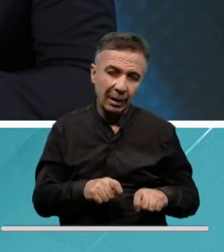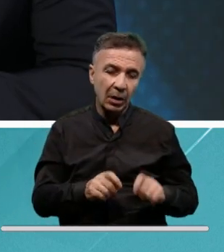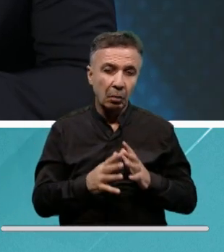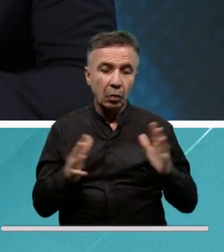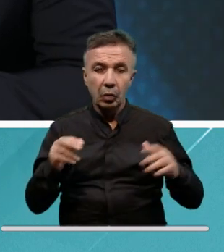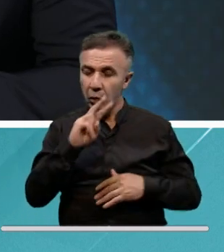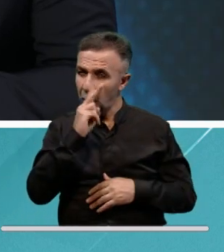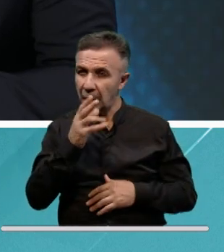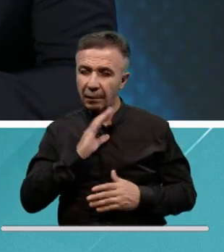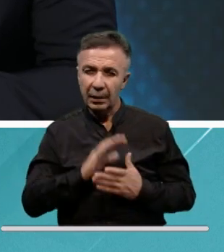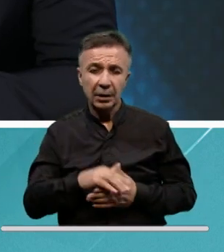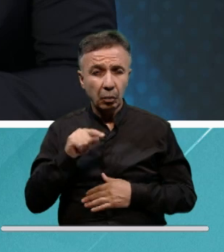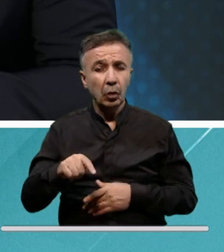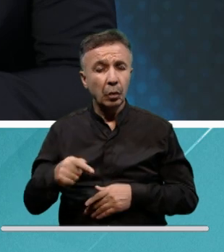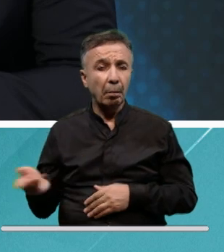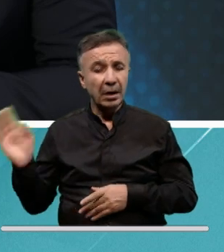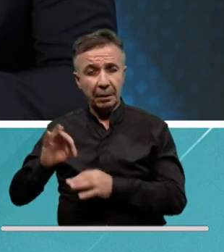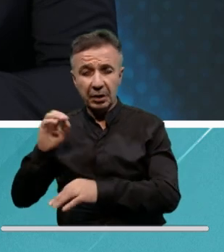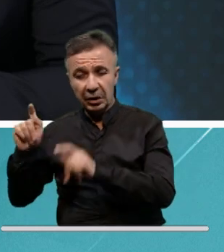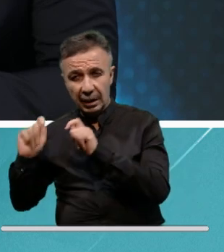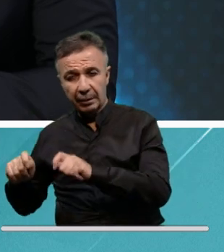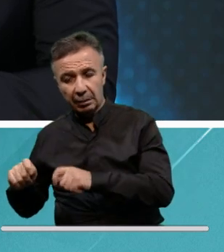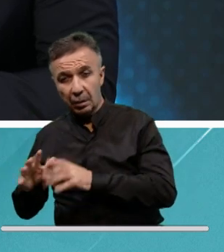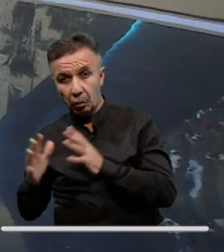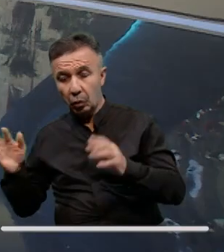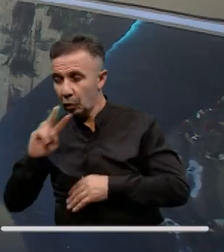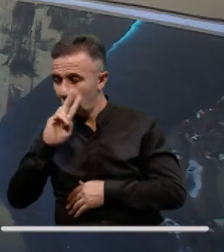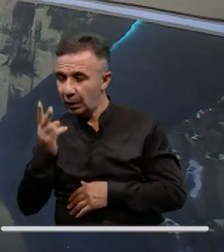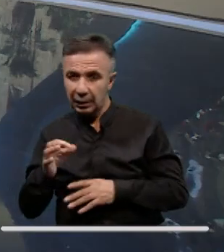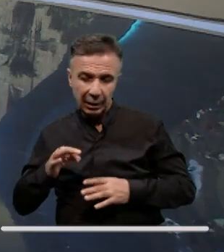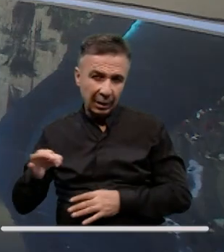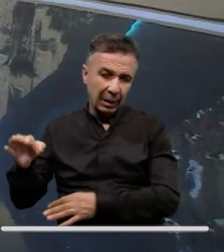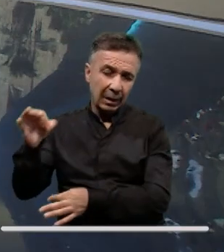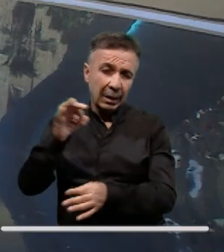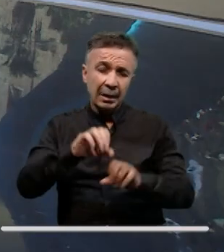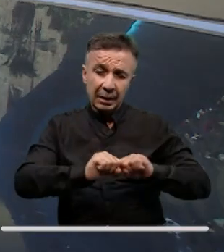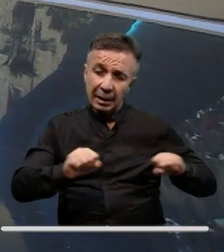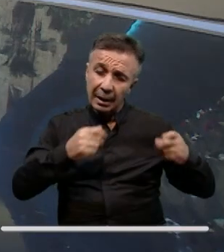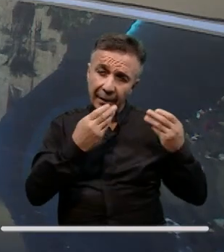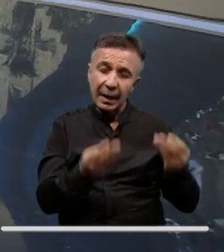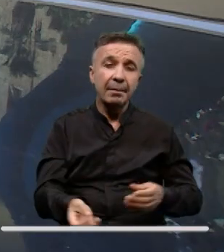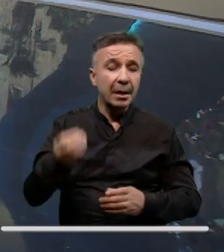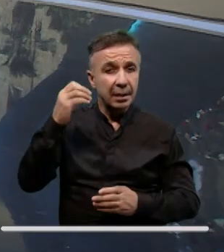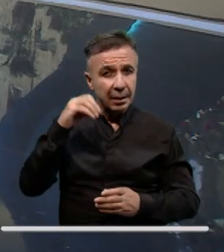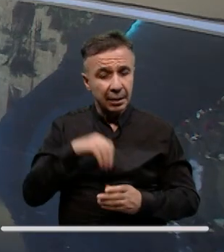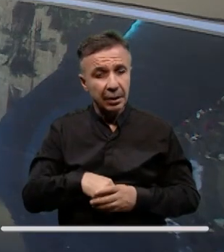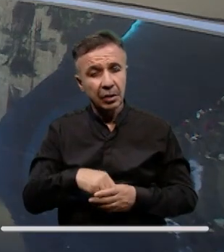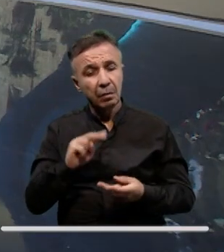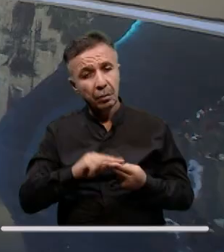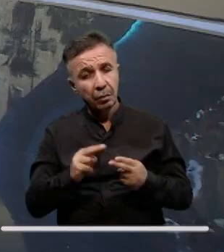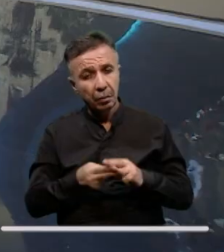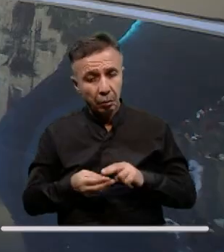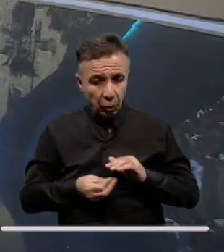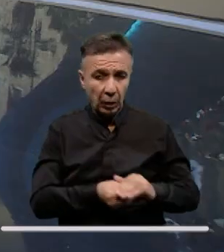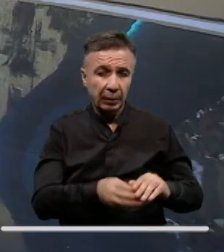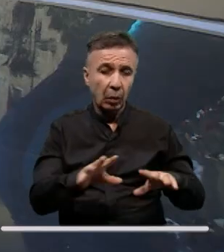Günahtır bunu yaptırmak büyük Günahtır insanların zarar vermek için Eee büyü yaptırmak